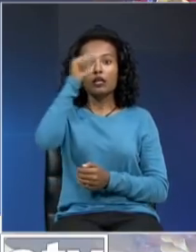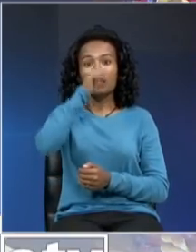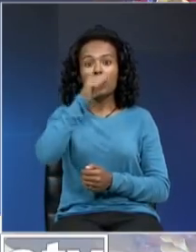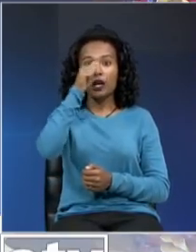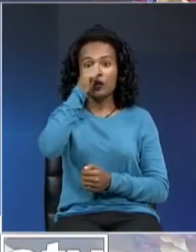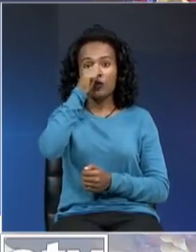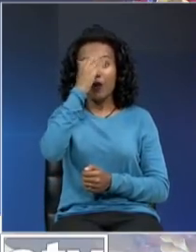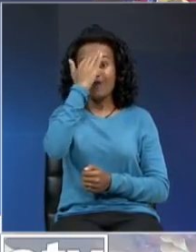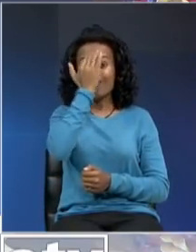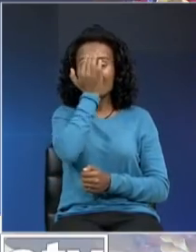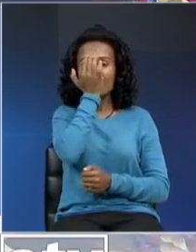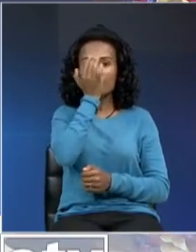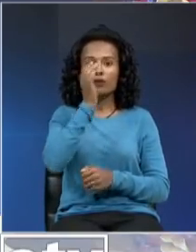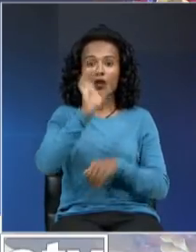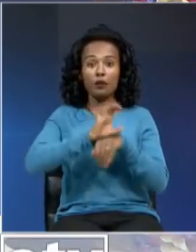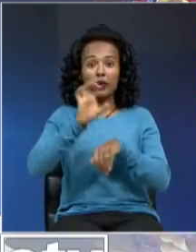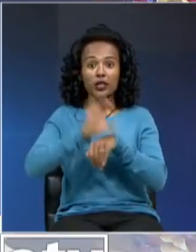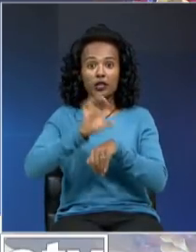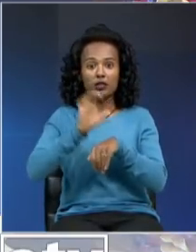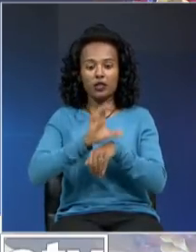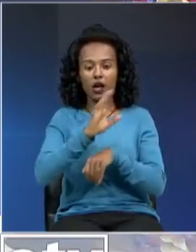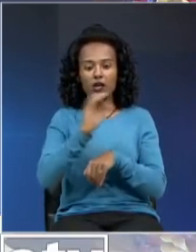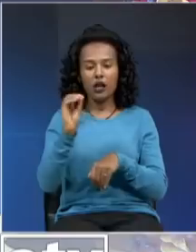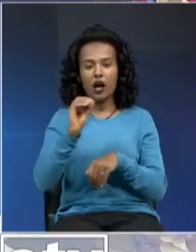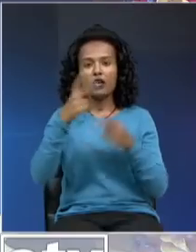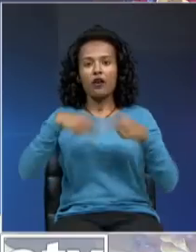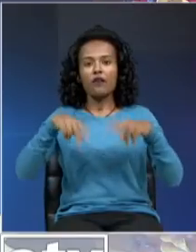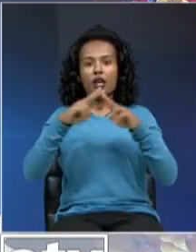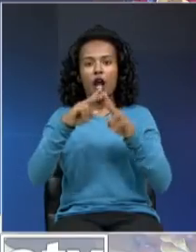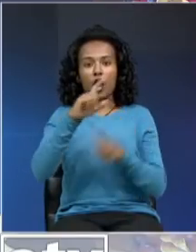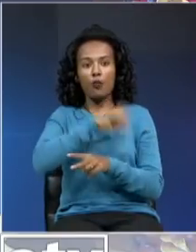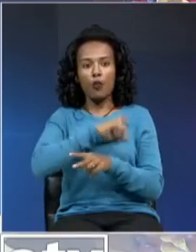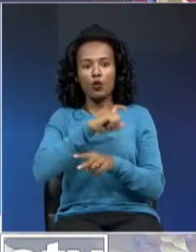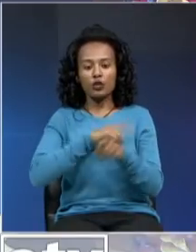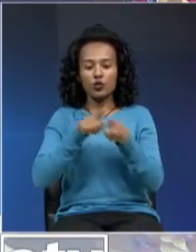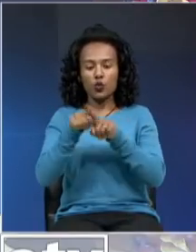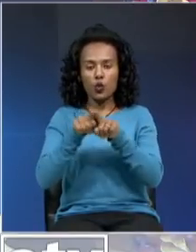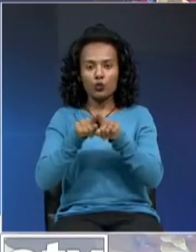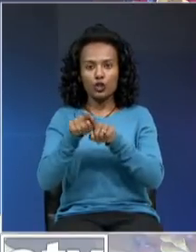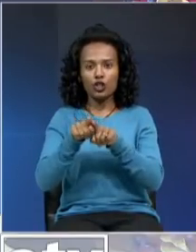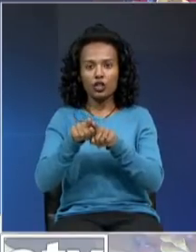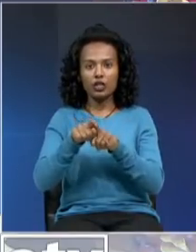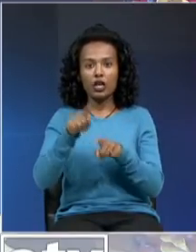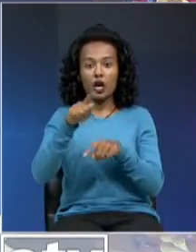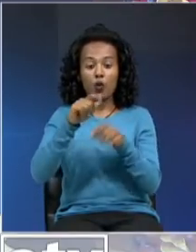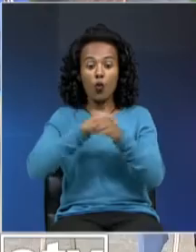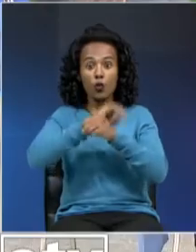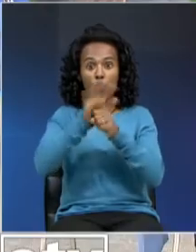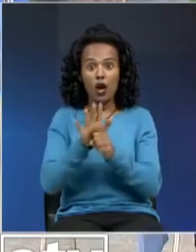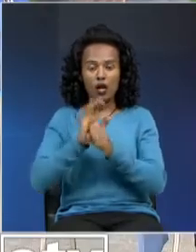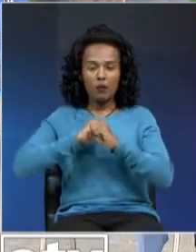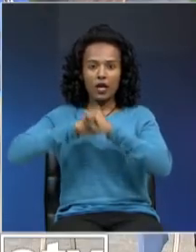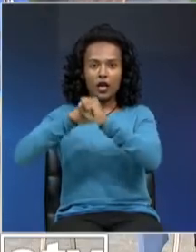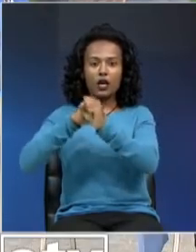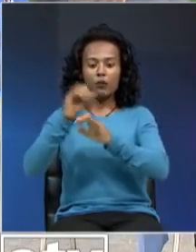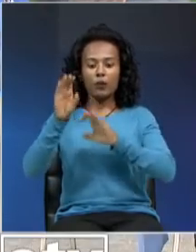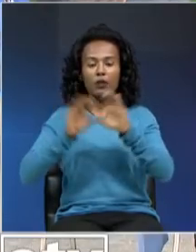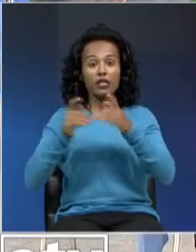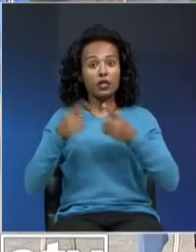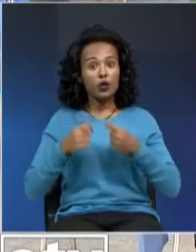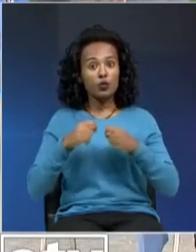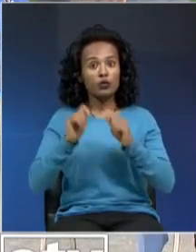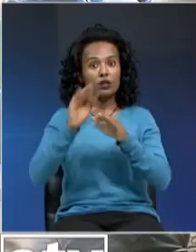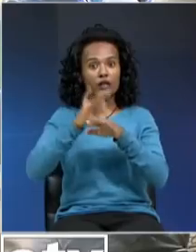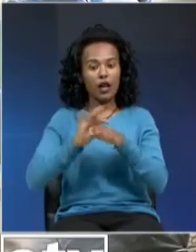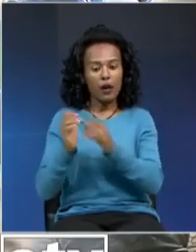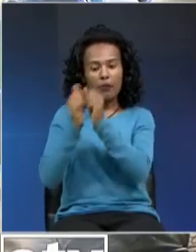የኢትዮጵያ ኦርቶዶክስ ተዋህዶ ቤተክርስቲያንና የፌዴራል ፖሊስ ኮሚሽን የኮሮና ቫይረስን ለመከላከል በሚደረገው ጥረት